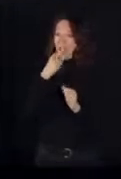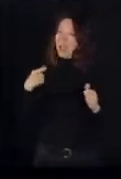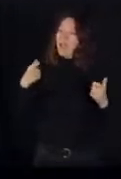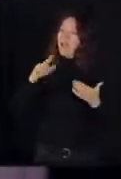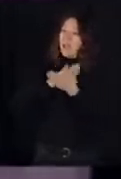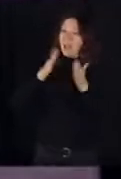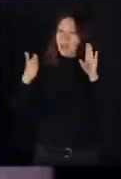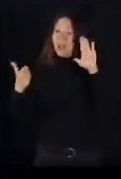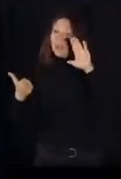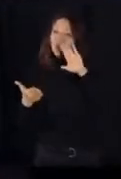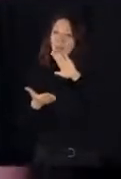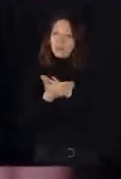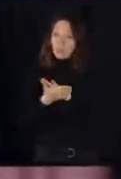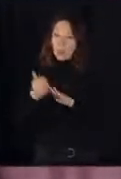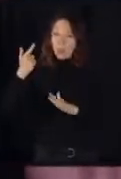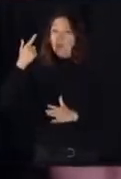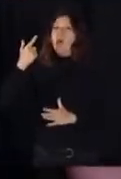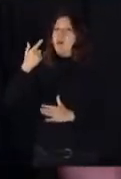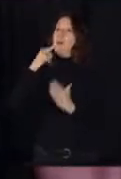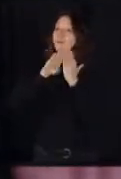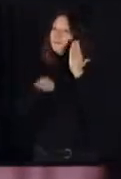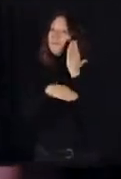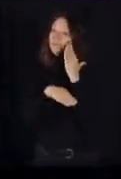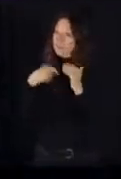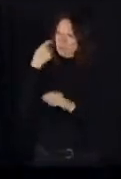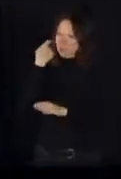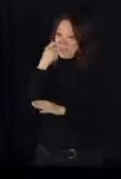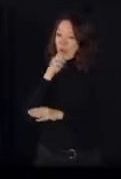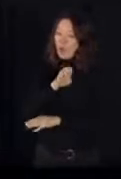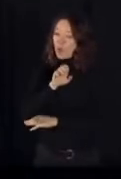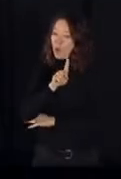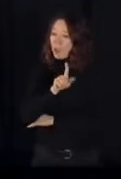dirige Riyad Salem, le vice-président des Chlores, qui nous prête toujours main forte.